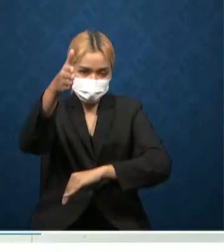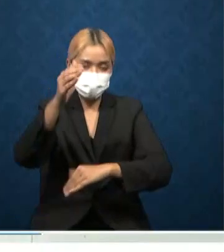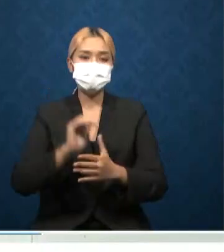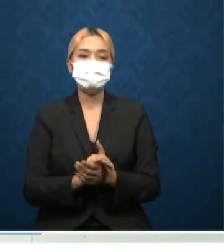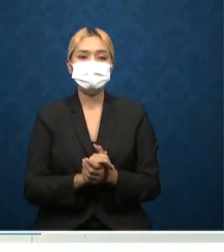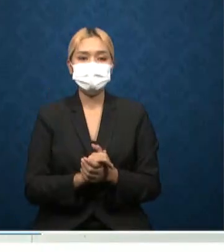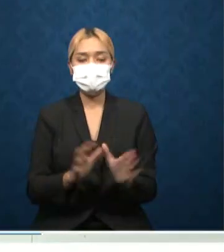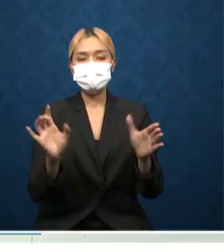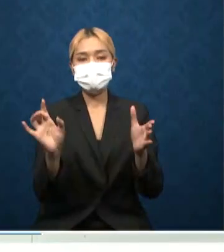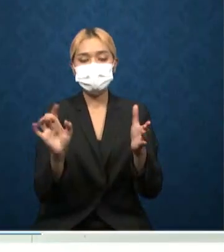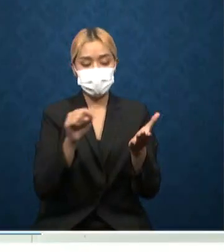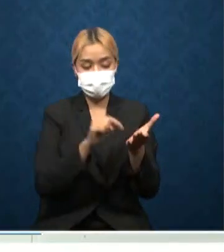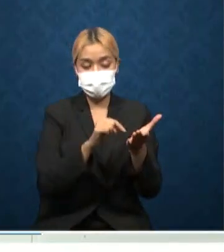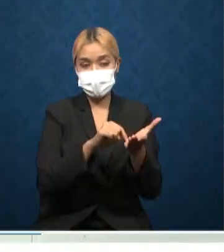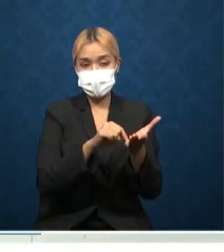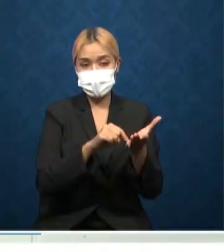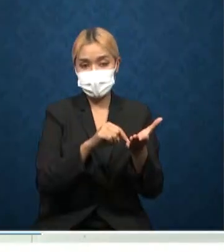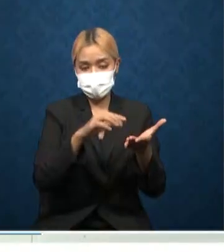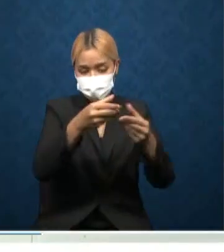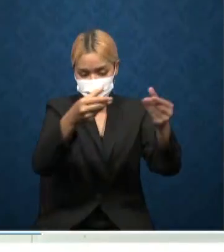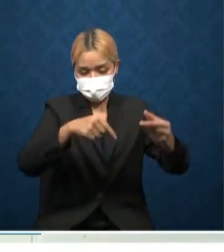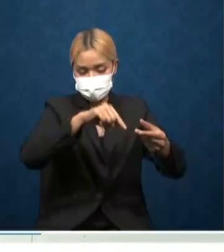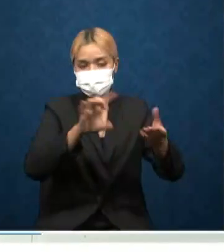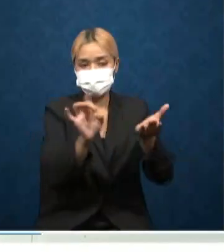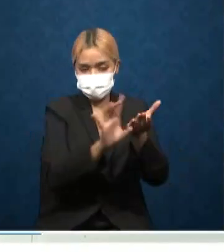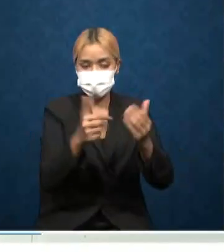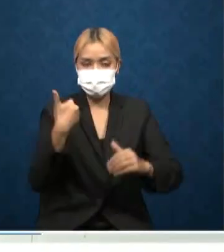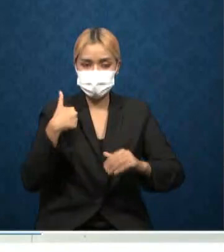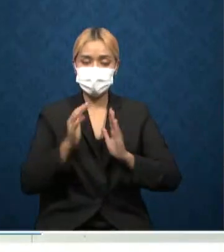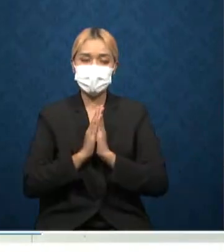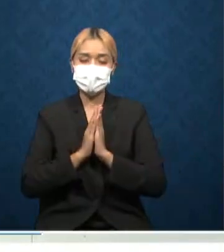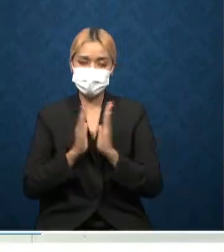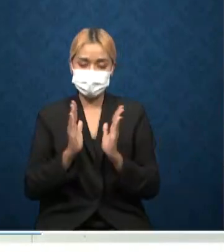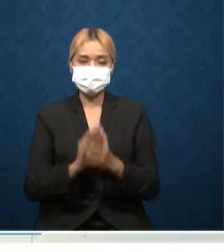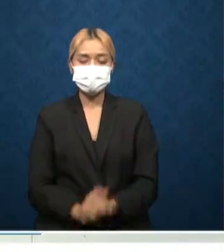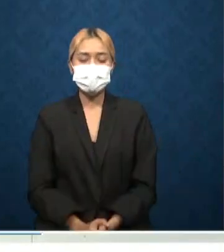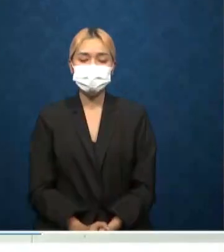ให้มีประสิทธิภาพยิ่งขึ้นต่อไปขอกราบขอบพระคุณครับ